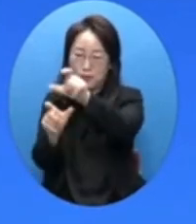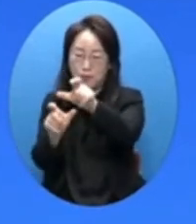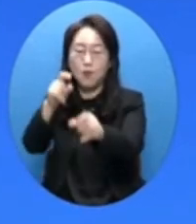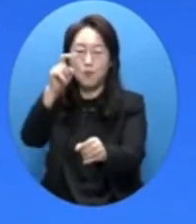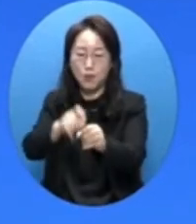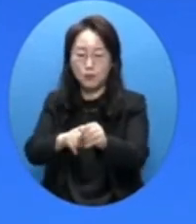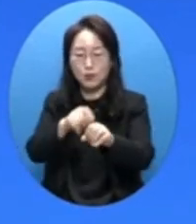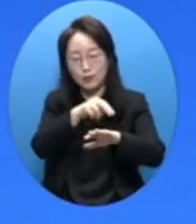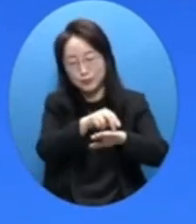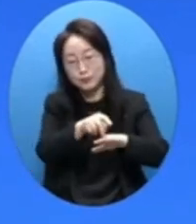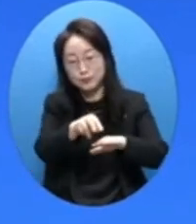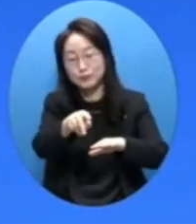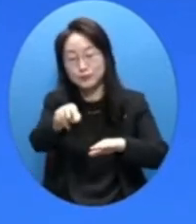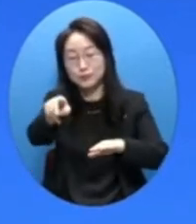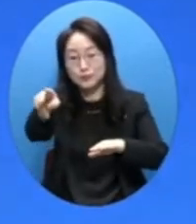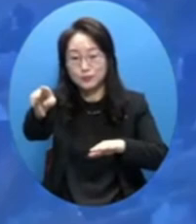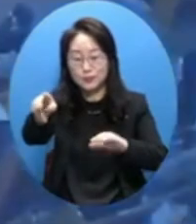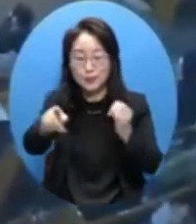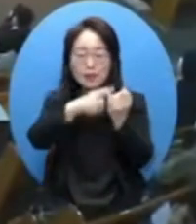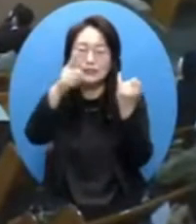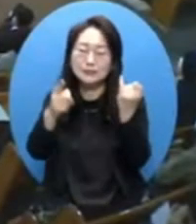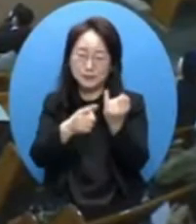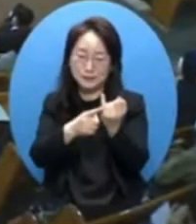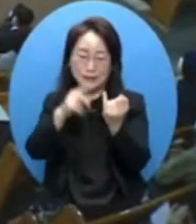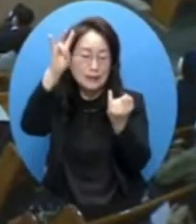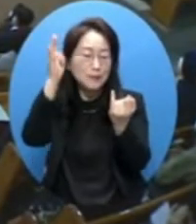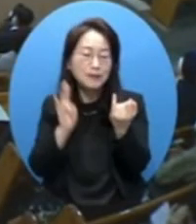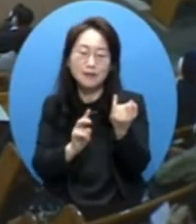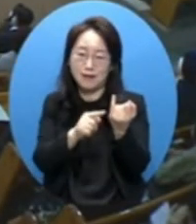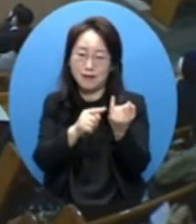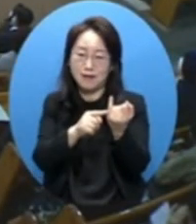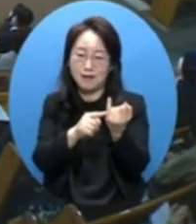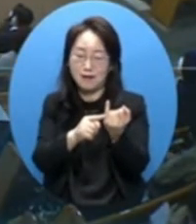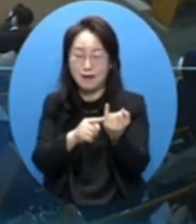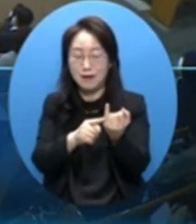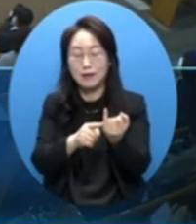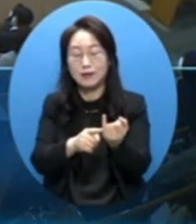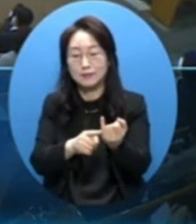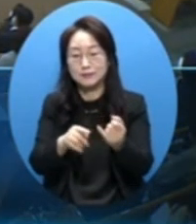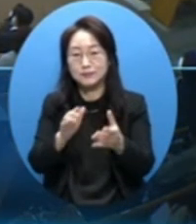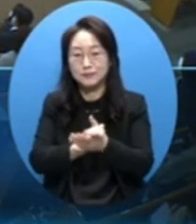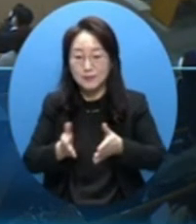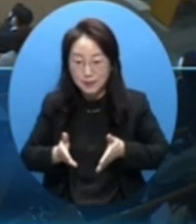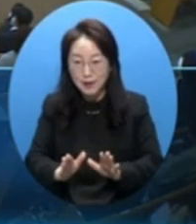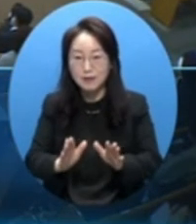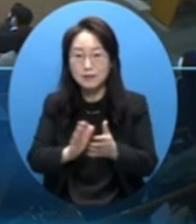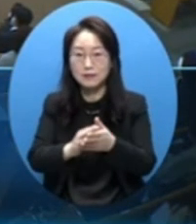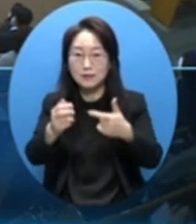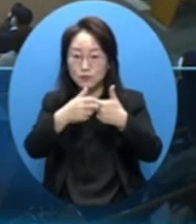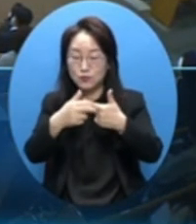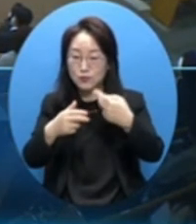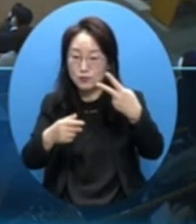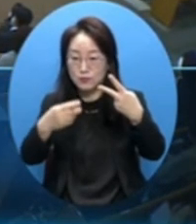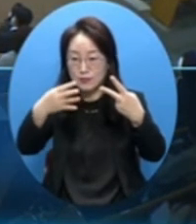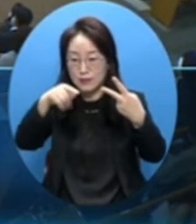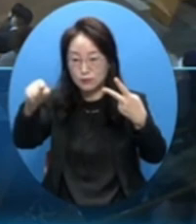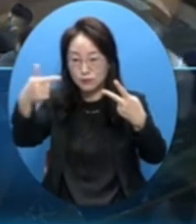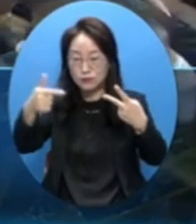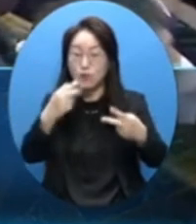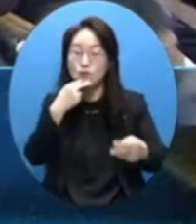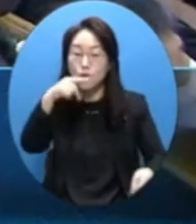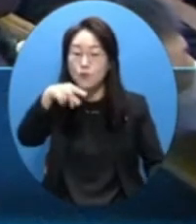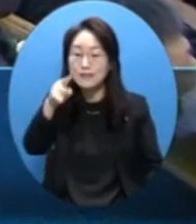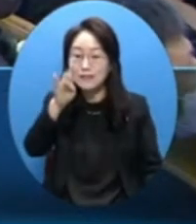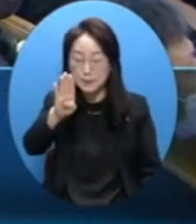만성했던 마리아가 그곳에서 아이를 낳게 됩니다 누가복음 2장 4절 6절 설명합니다 요셉도 다윗의 집